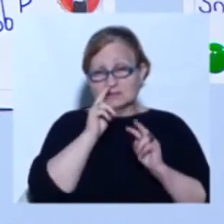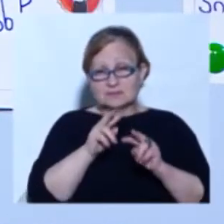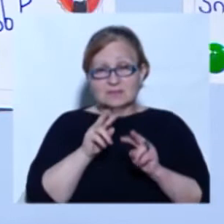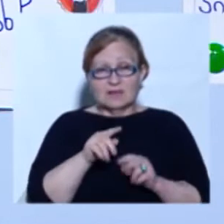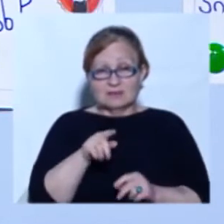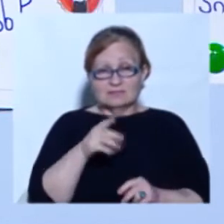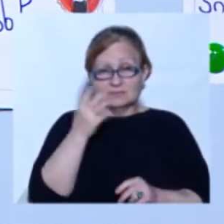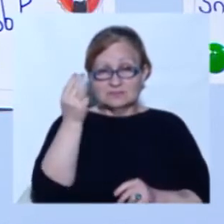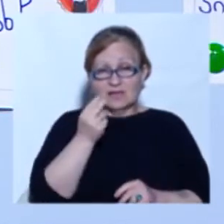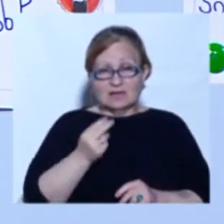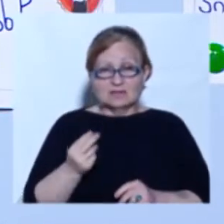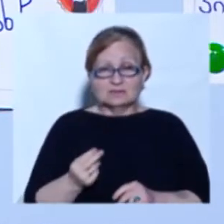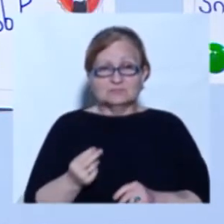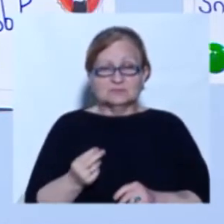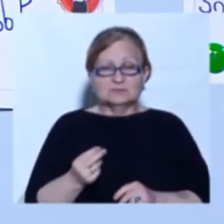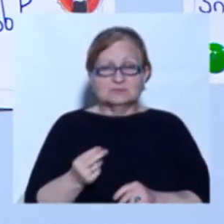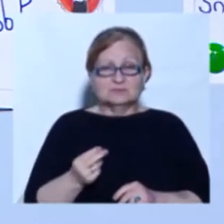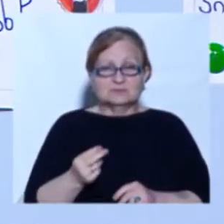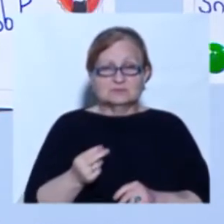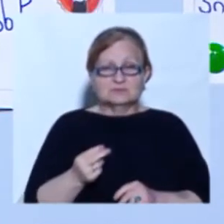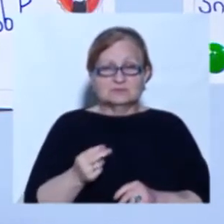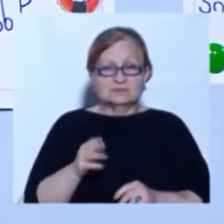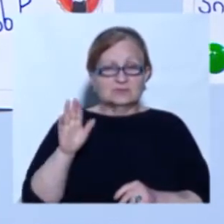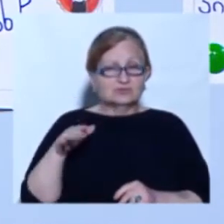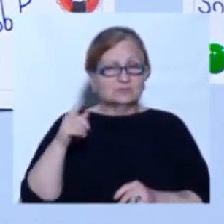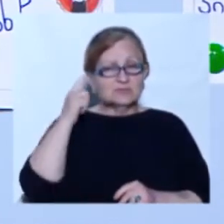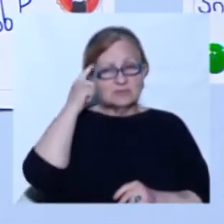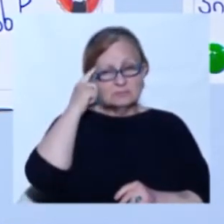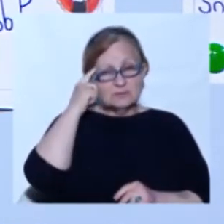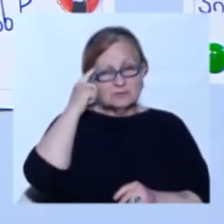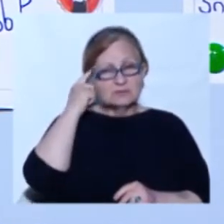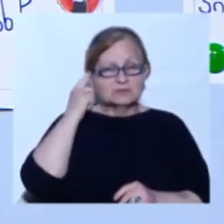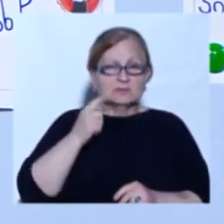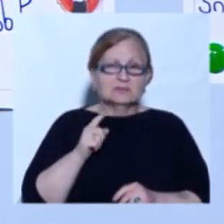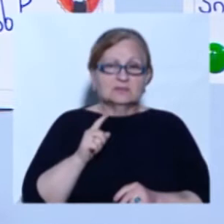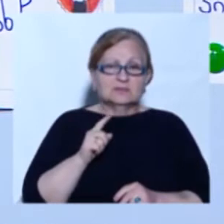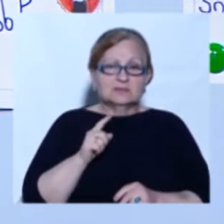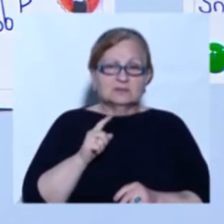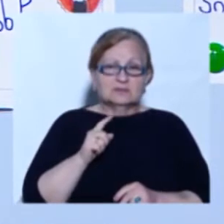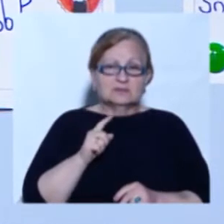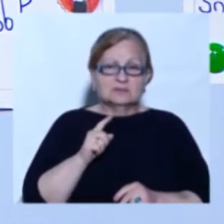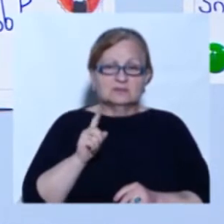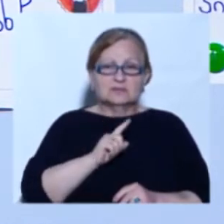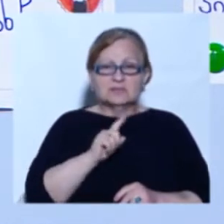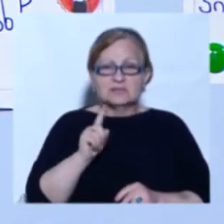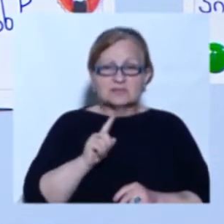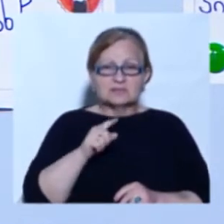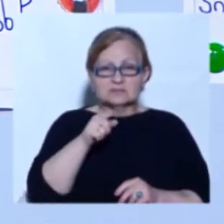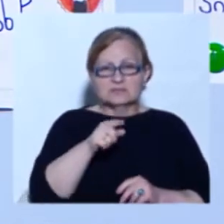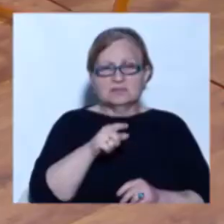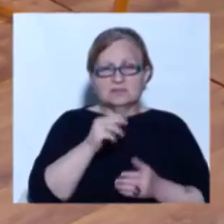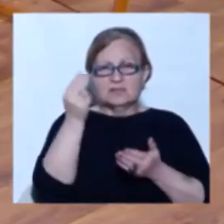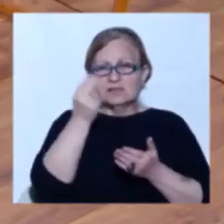ხოლმე ნახატებს და შემდგომ იფიქრე კიდევ იმ უთქმელ ინფორმაციაზე, რომელსაც